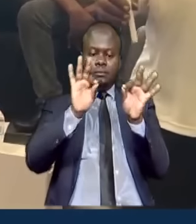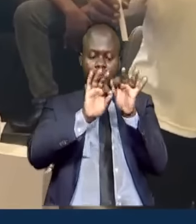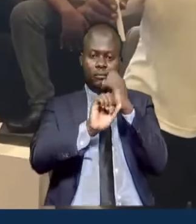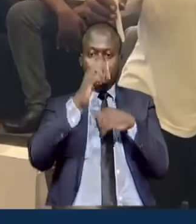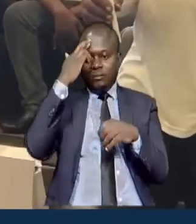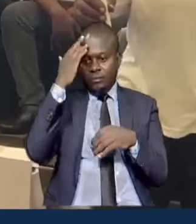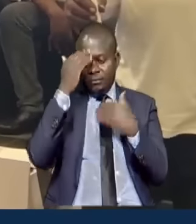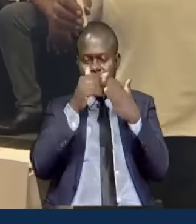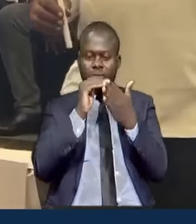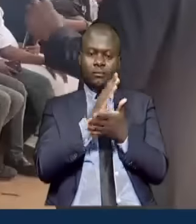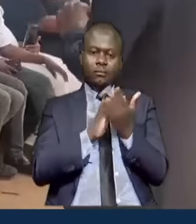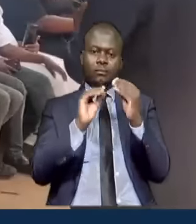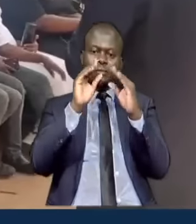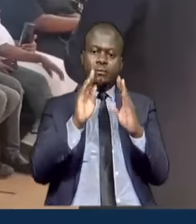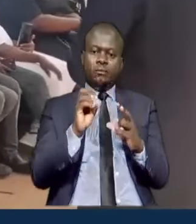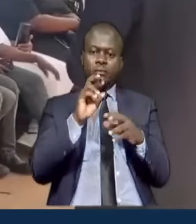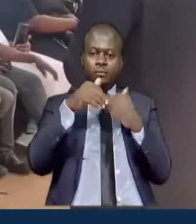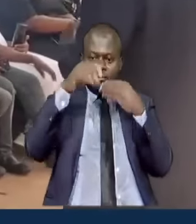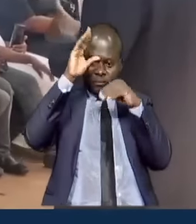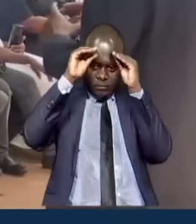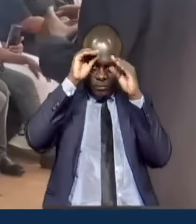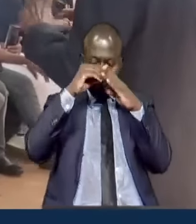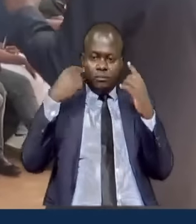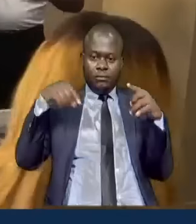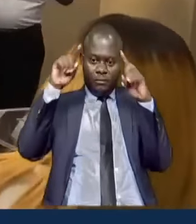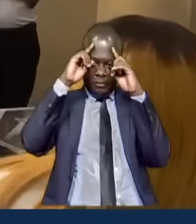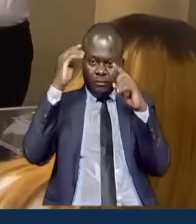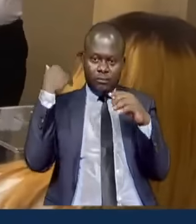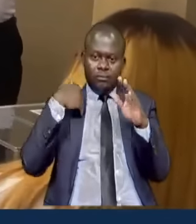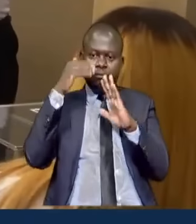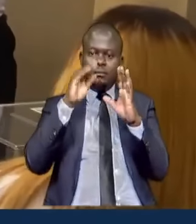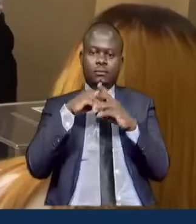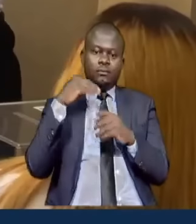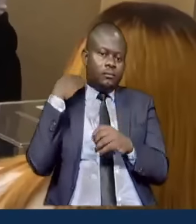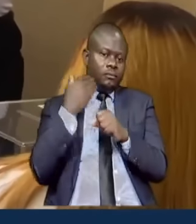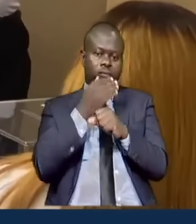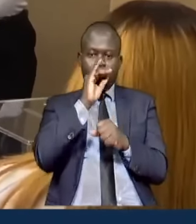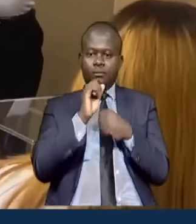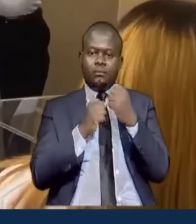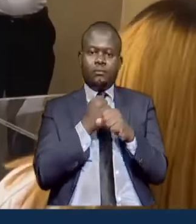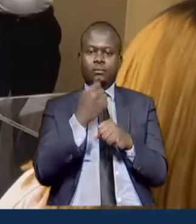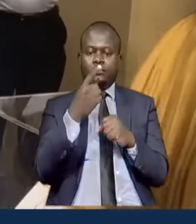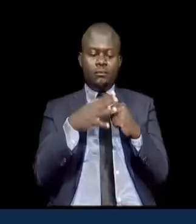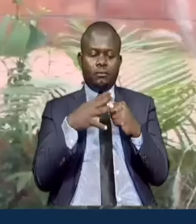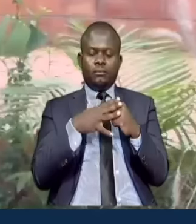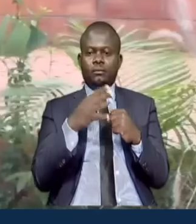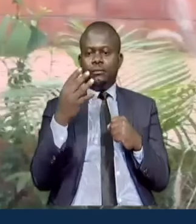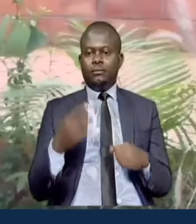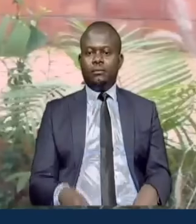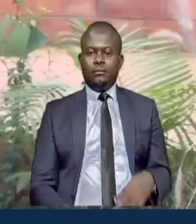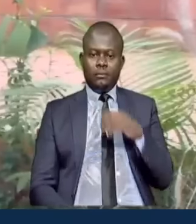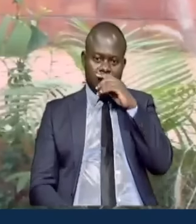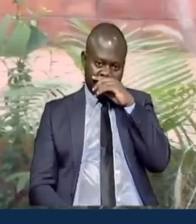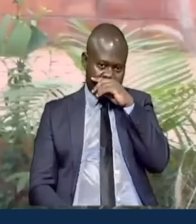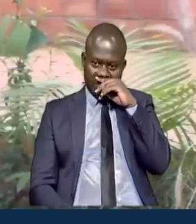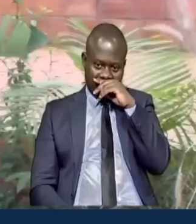kuko usanga hari n'abigishaga cyangwa abigaga muri kaminuza bagize uruhare muri Jenoside yakorewe Abatutsi mu mwaka w'1994. Ushobora kwiga